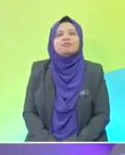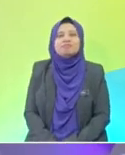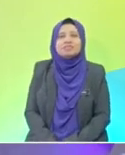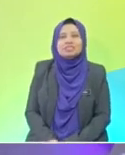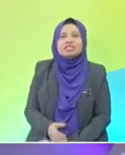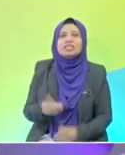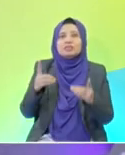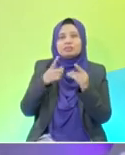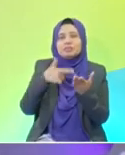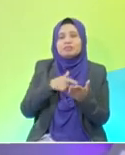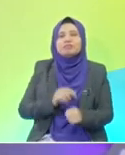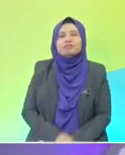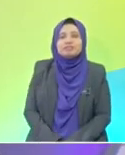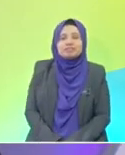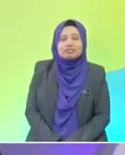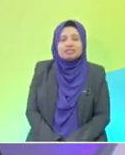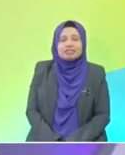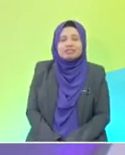jumpa lagi